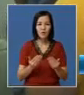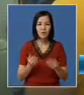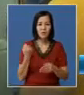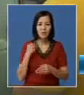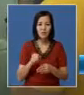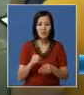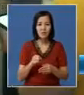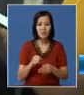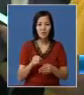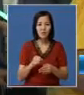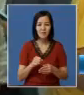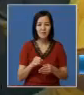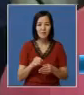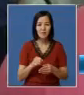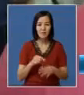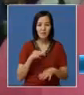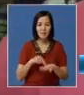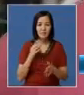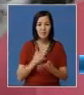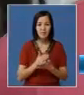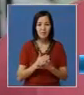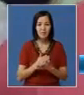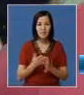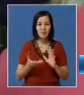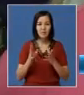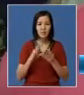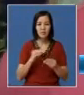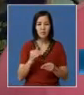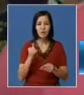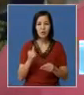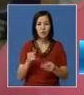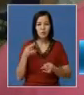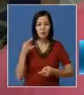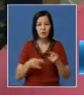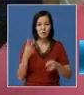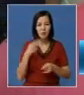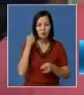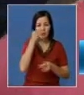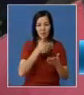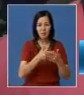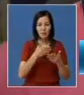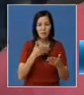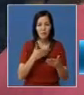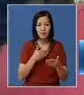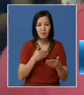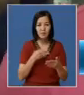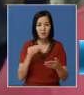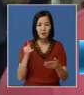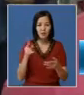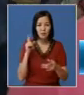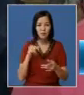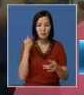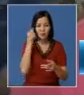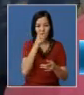деген бір себепші болды деп ойлаймын. Жалпы осы Жетісу телеарнасының 20 жылдығы, оның алдында Жетісу газетінің